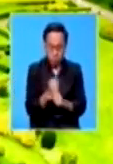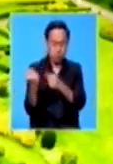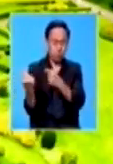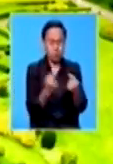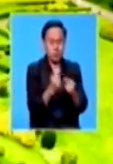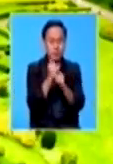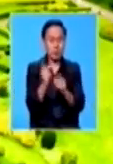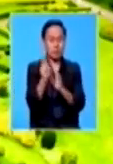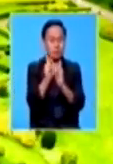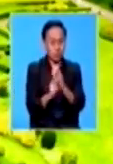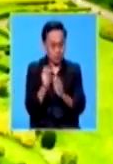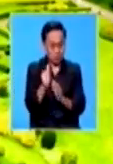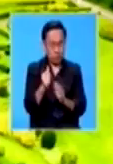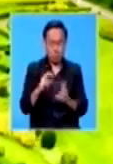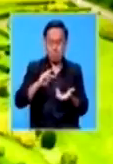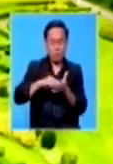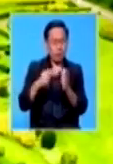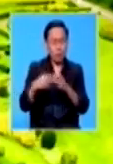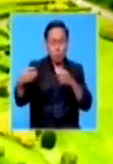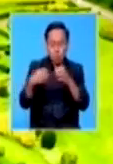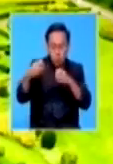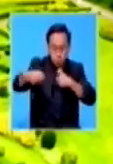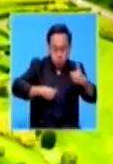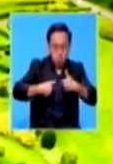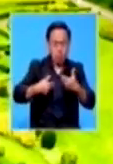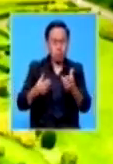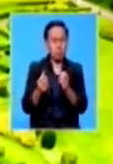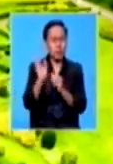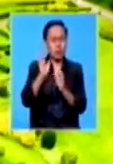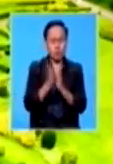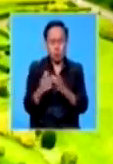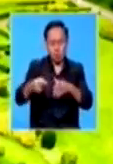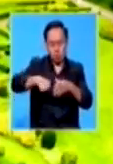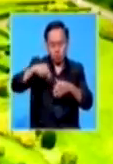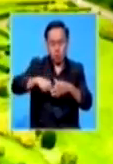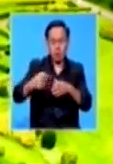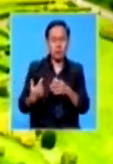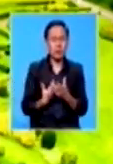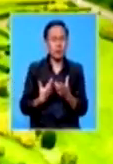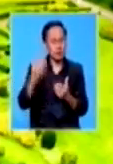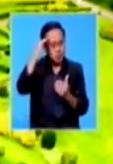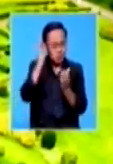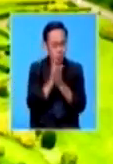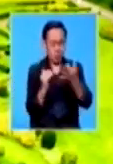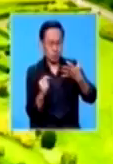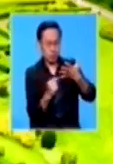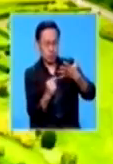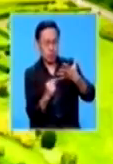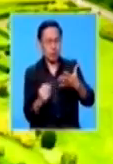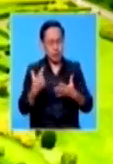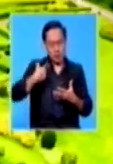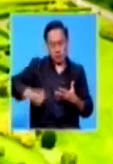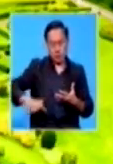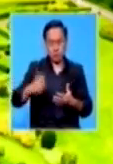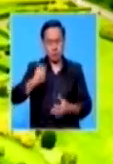ะครับเราไม่อยากให้มีการแทรกแซงจากภายนอกเข้าไปภายในไม่ว่าจะตำรวจที่อยู่ต้นทางขบวนธรรมนะอัยการศาล